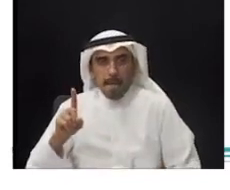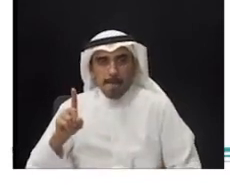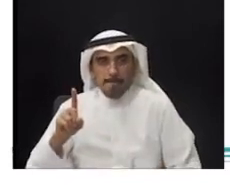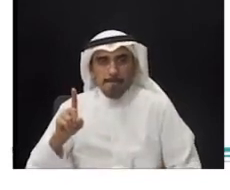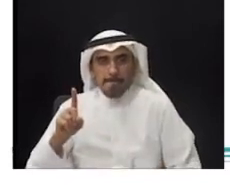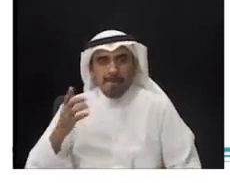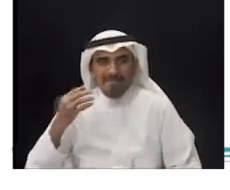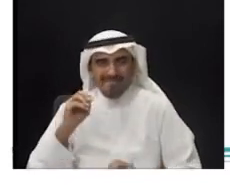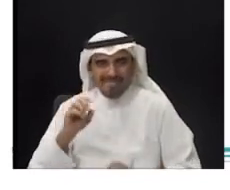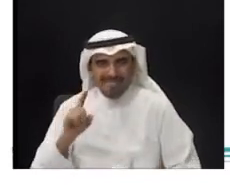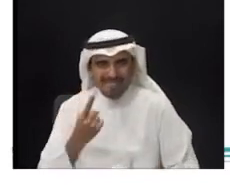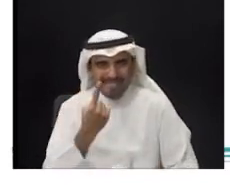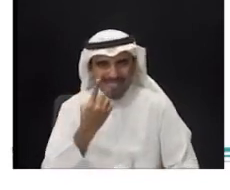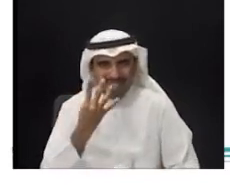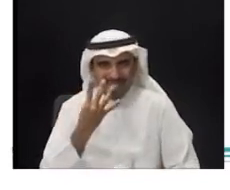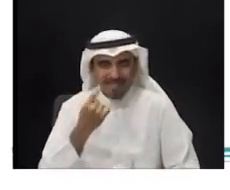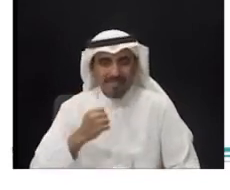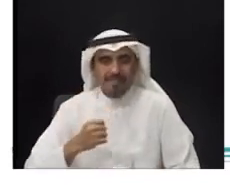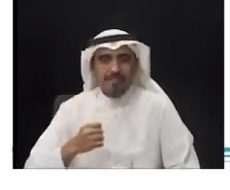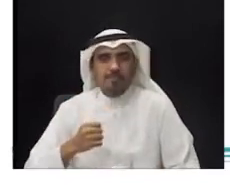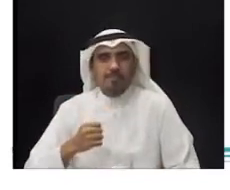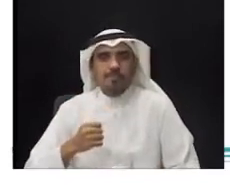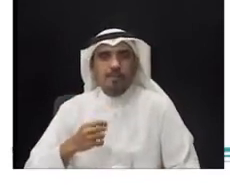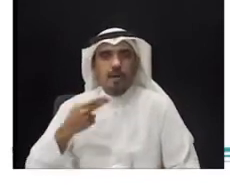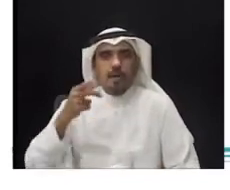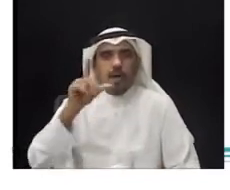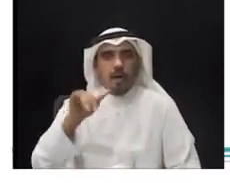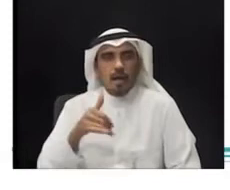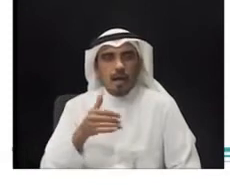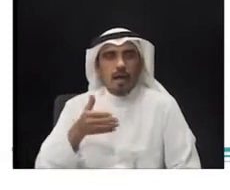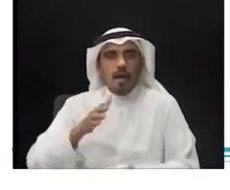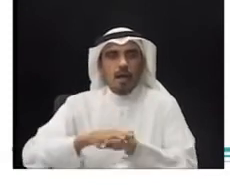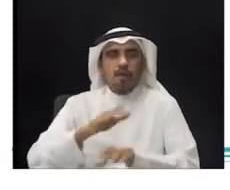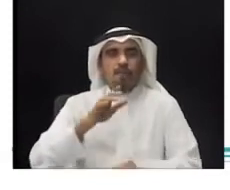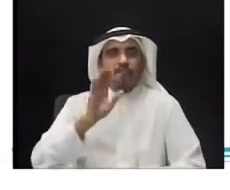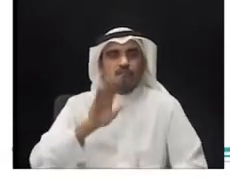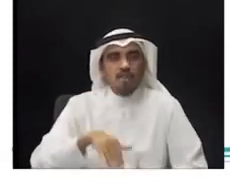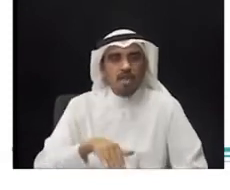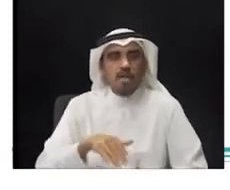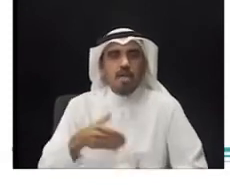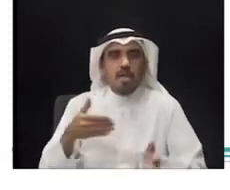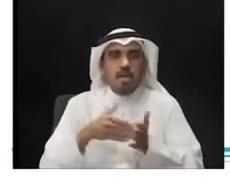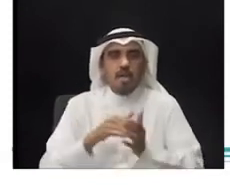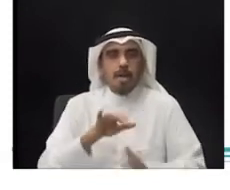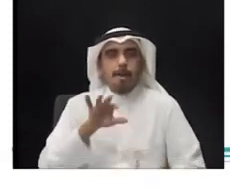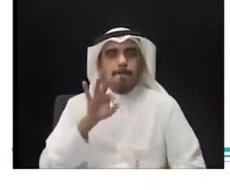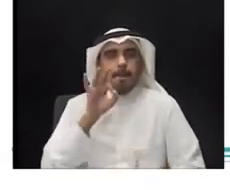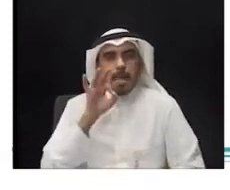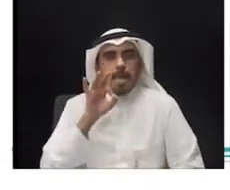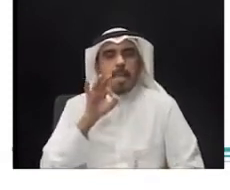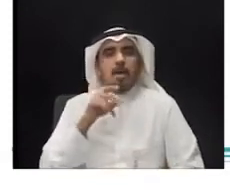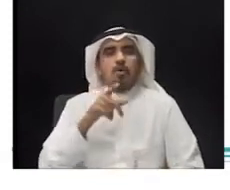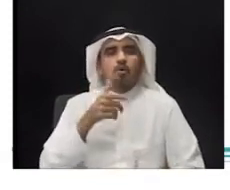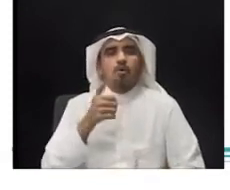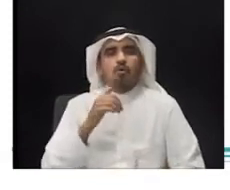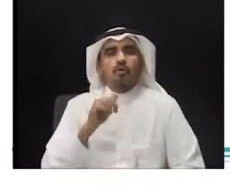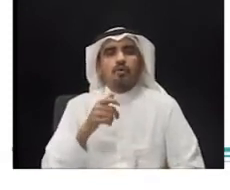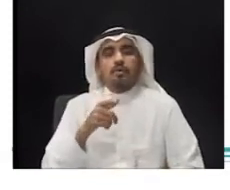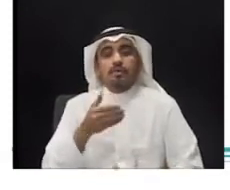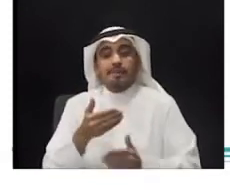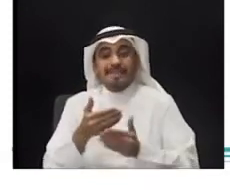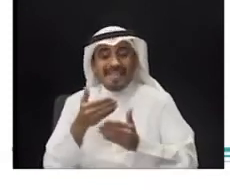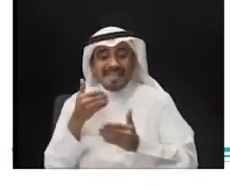الباء ومرت معنا في الوحدة الرابعة، وكذلك على، في، إلى، من وغيرها من حروف